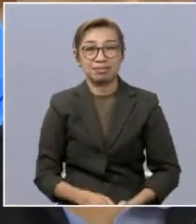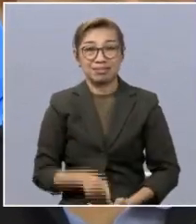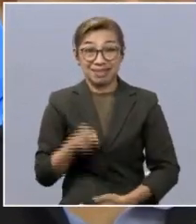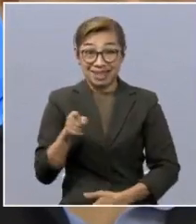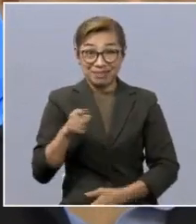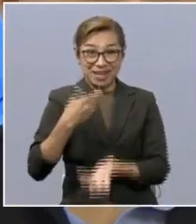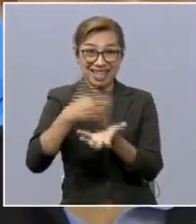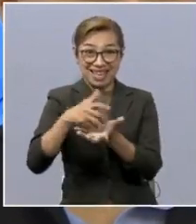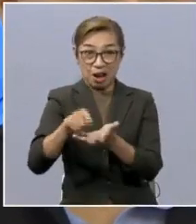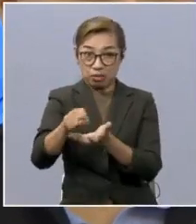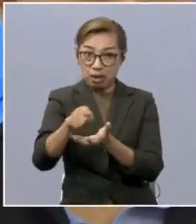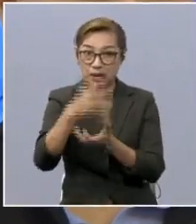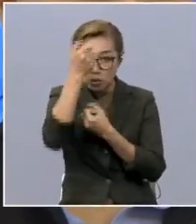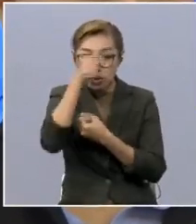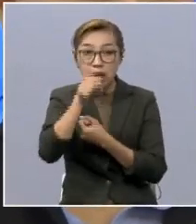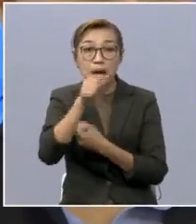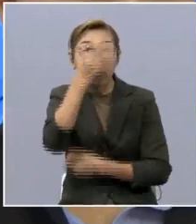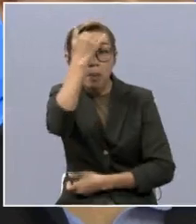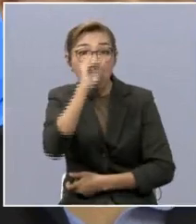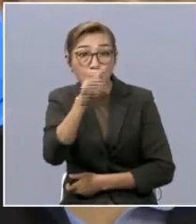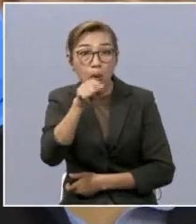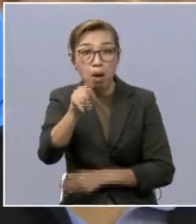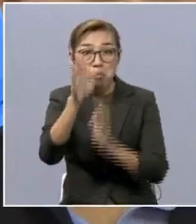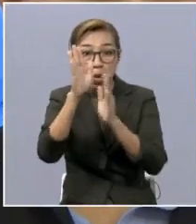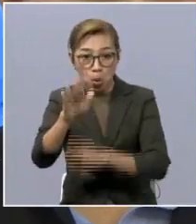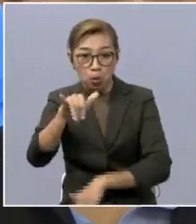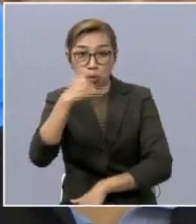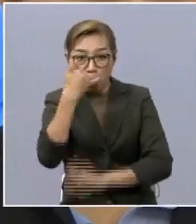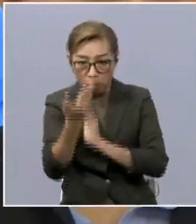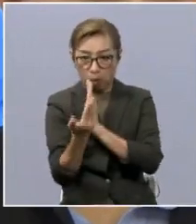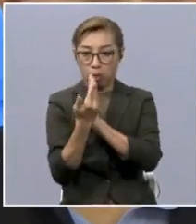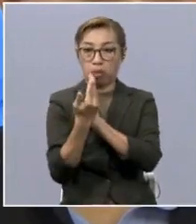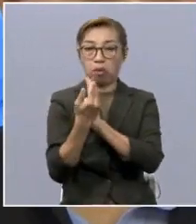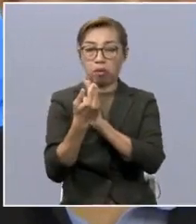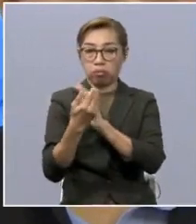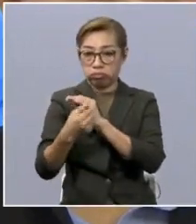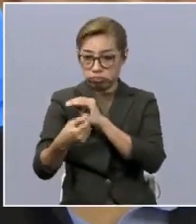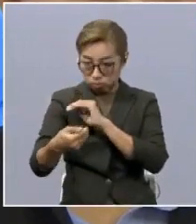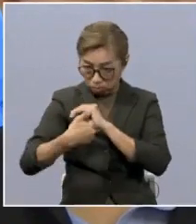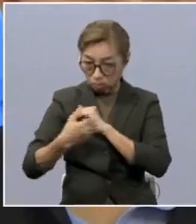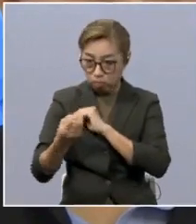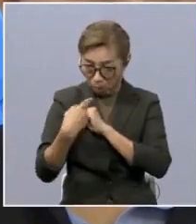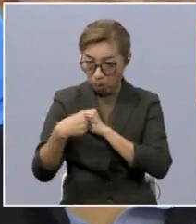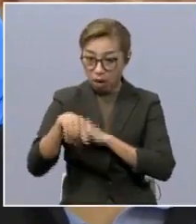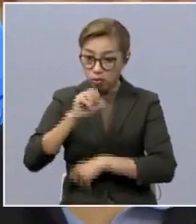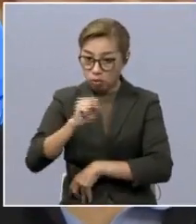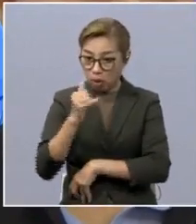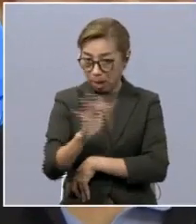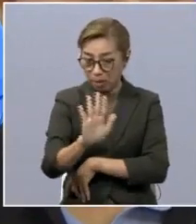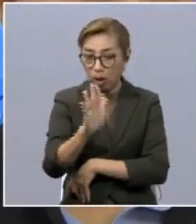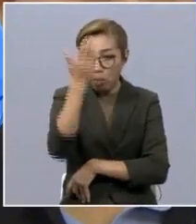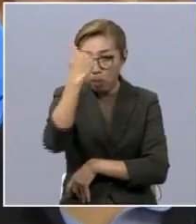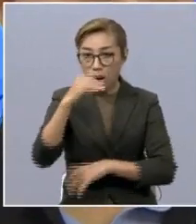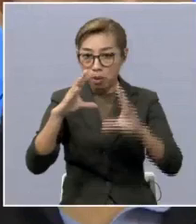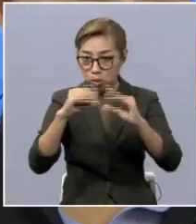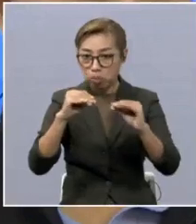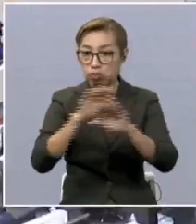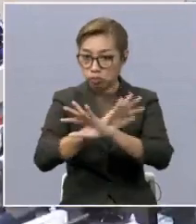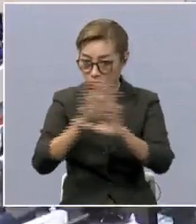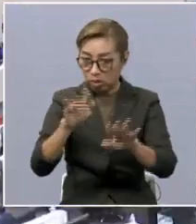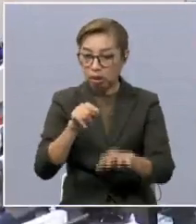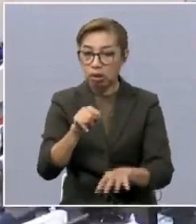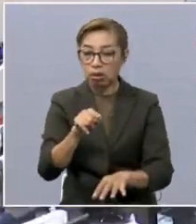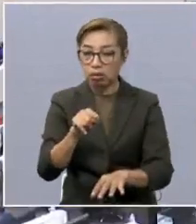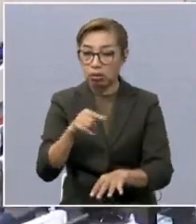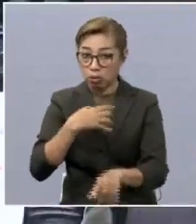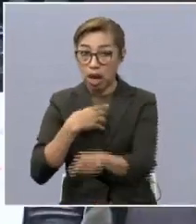าใช่ไหมติดต่อมาว่าต้องการให้องค์ประชุมล่มซึ่งคุณชินวรเนี่ยไม่เห็นด้วยทีนี้มีรายงานข่าวกรณีนี้เพิ่มเ